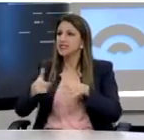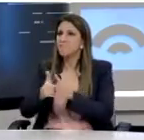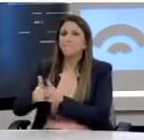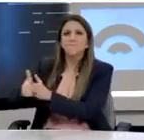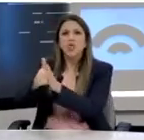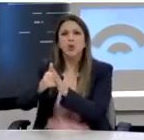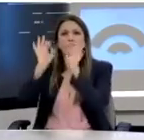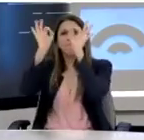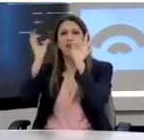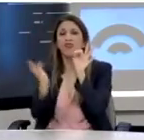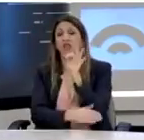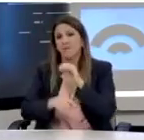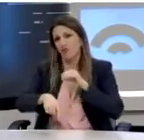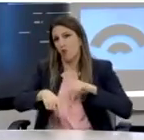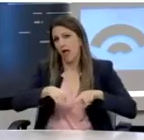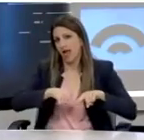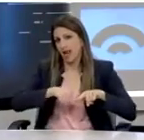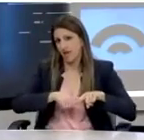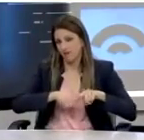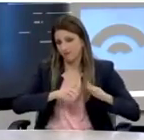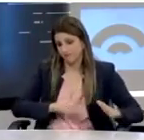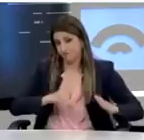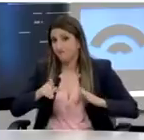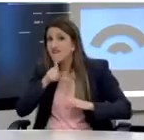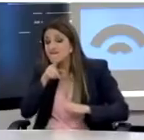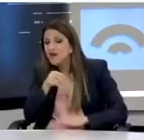στην Ελλάδα. Το ζήτημα αυτό,